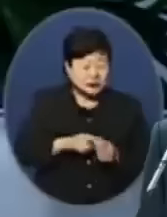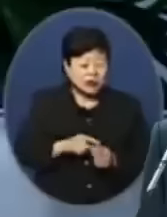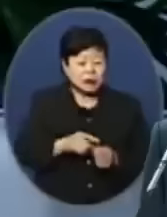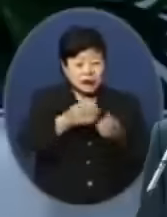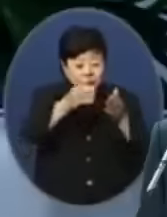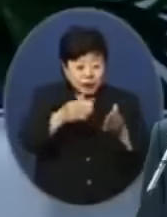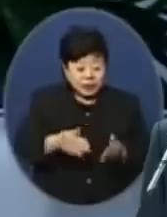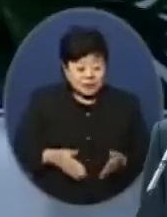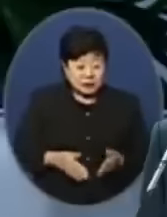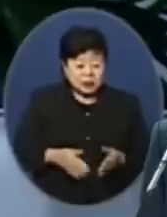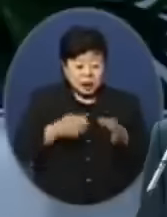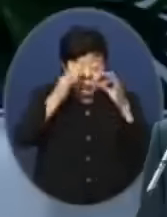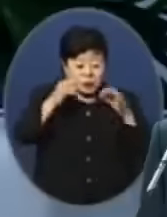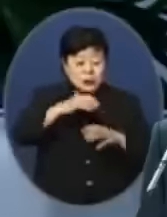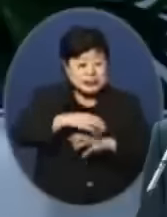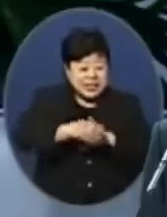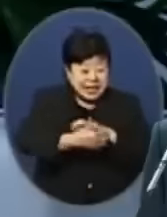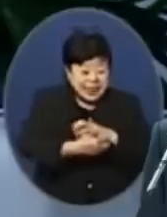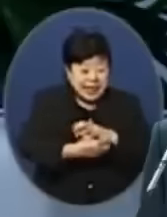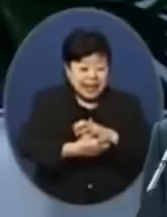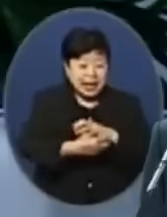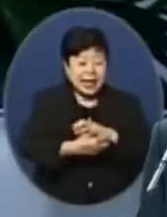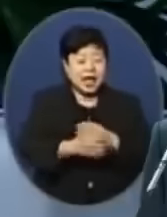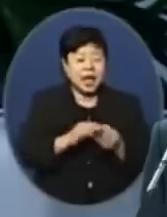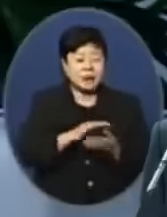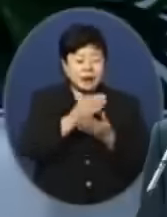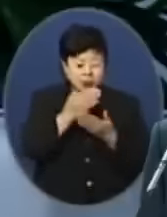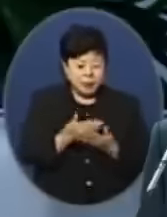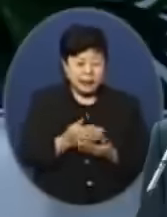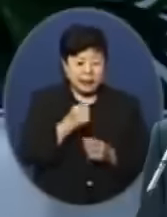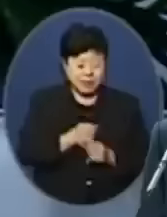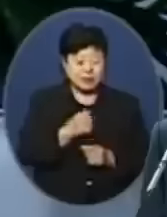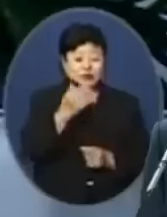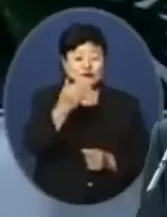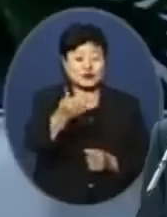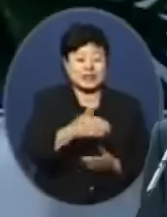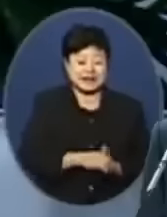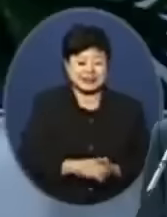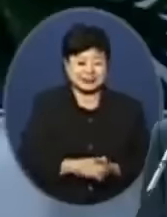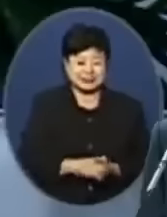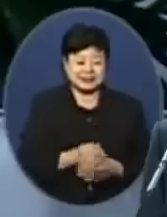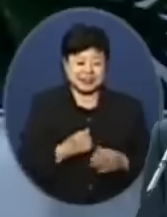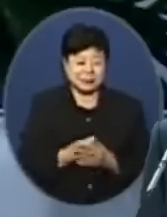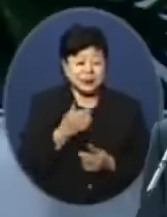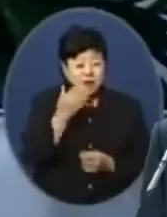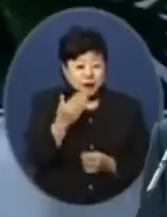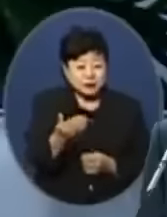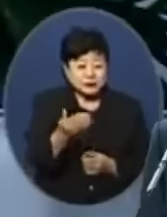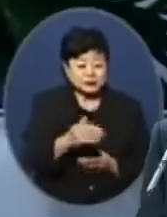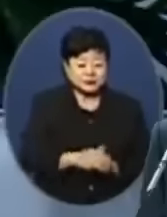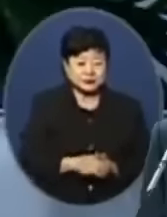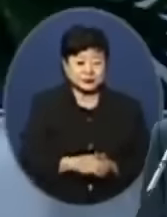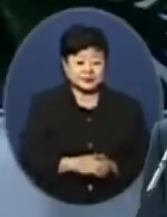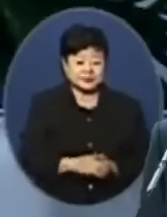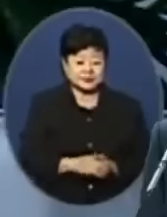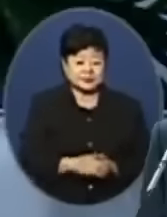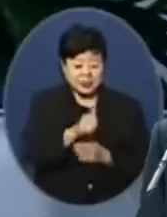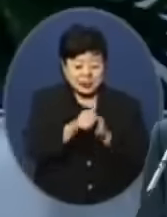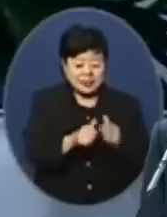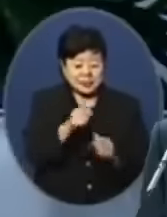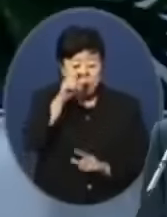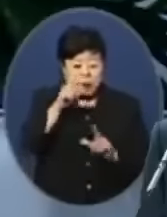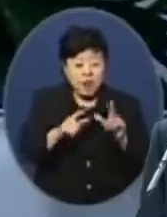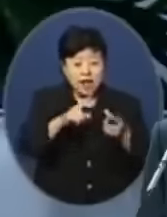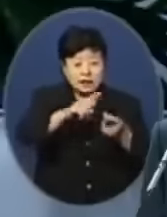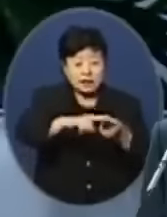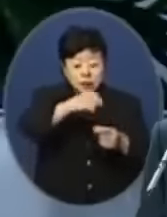통해서 보이는 세계가 변화되고 만들어지는 것입니다. 그러므로 여러분은 하나님의